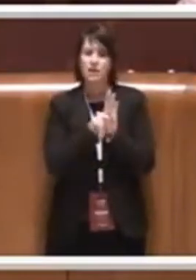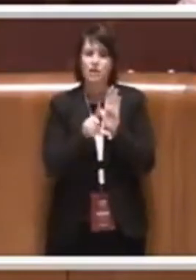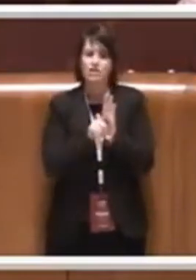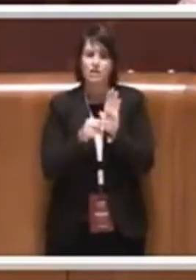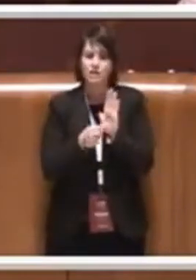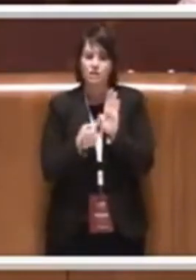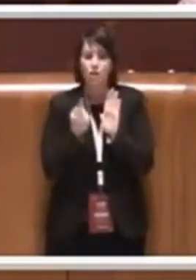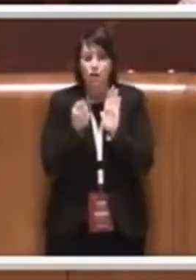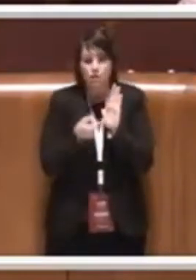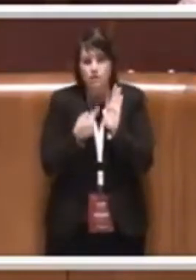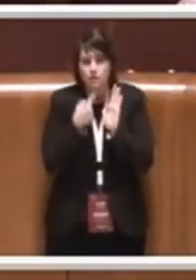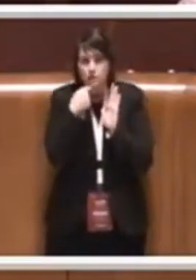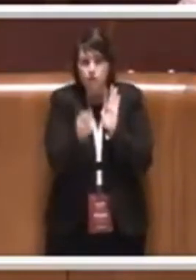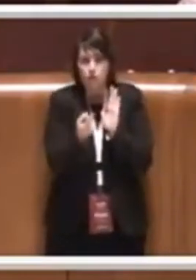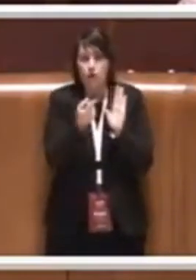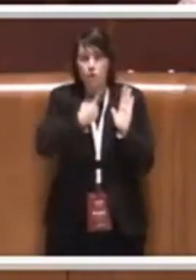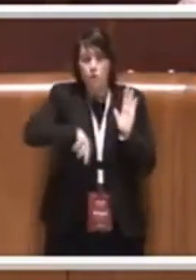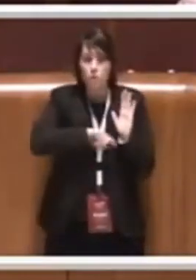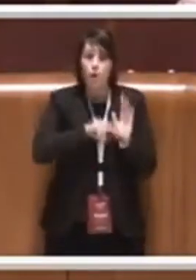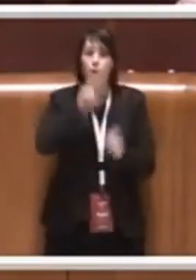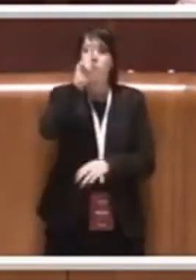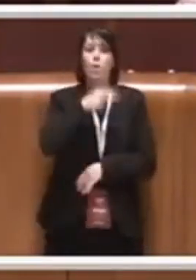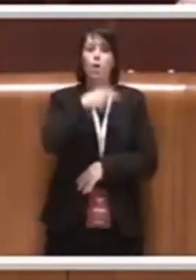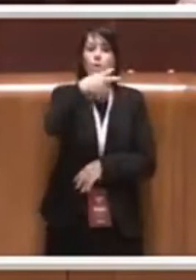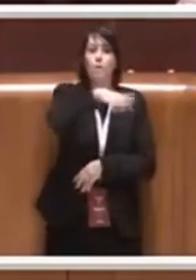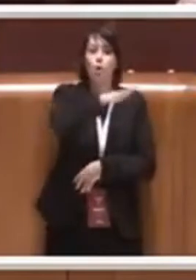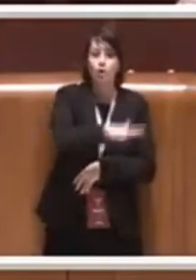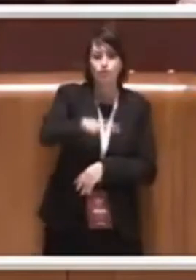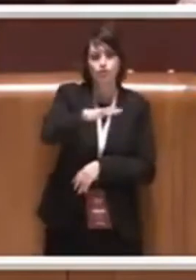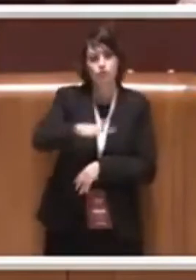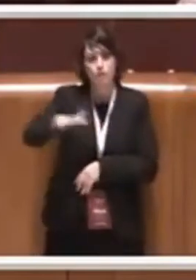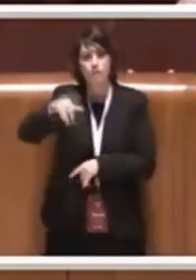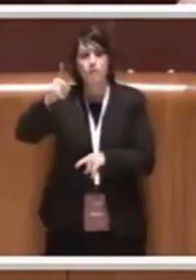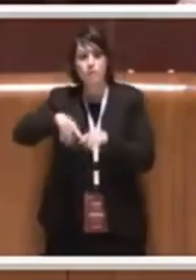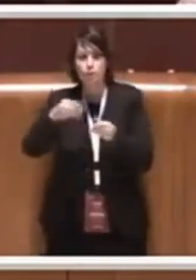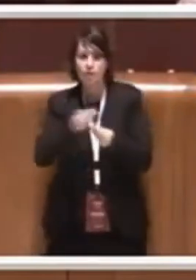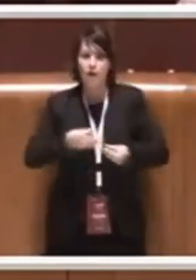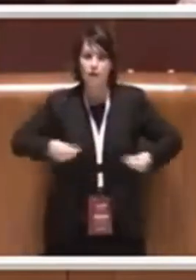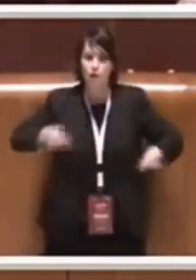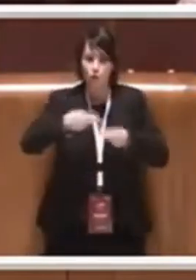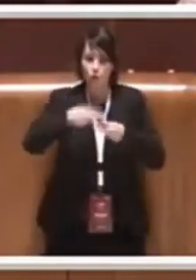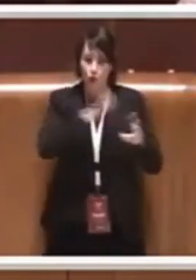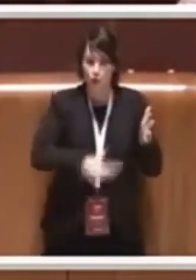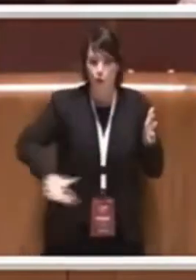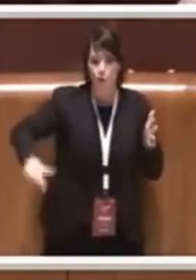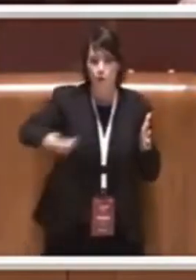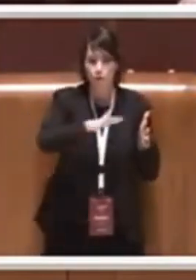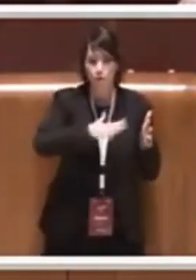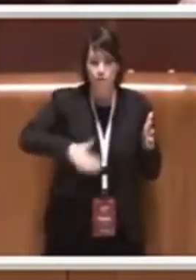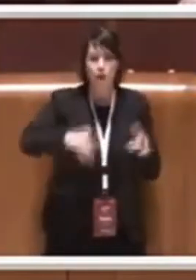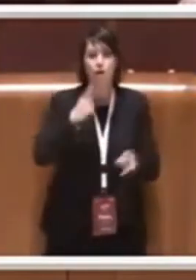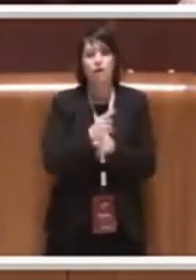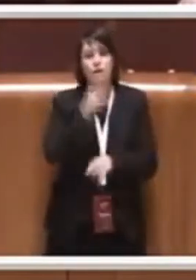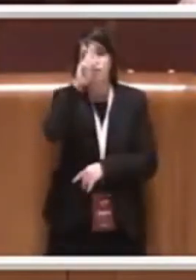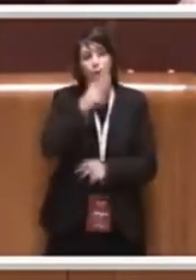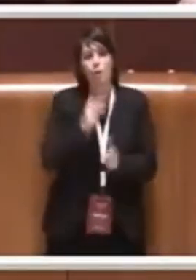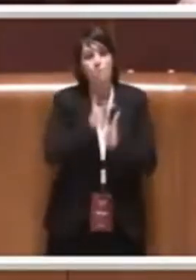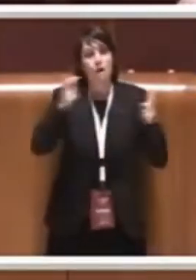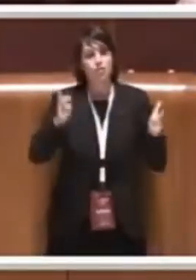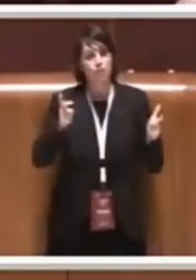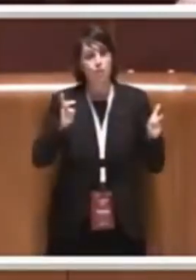il ruolo dei municipi e dei territori all'interno di Roma Capitale. Questo passa ovviamente da una revisione